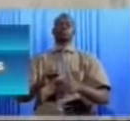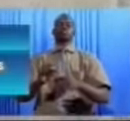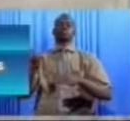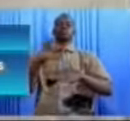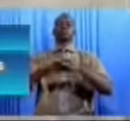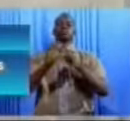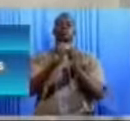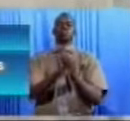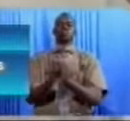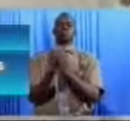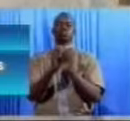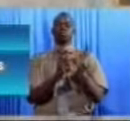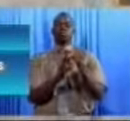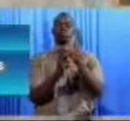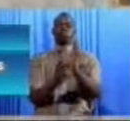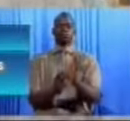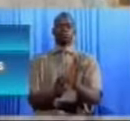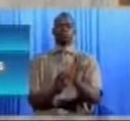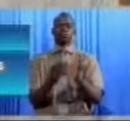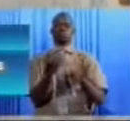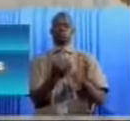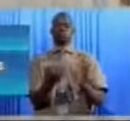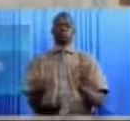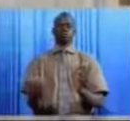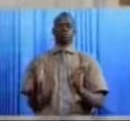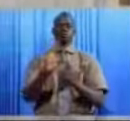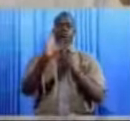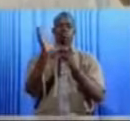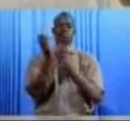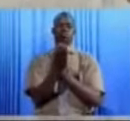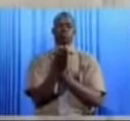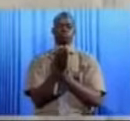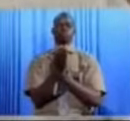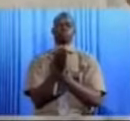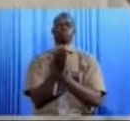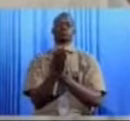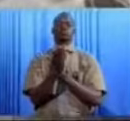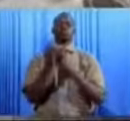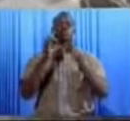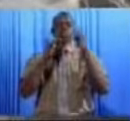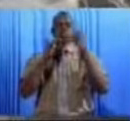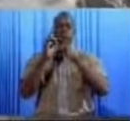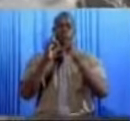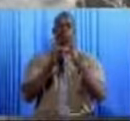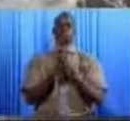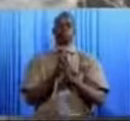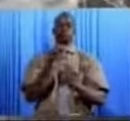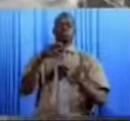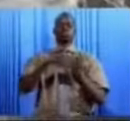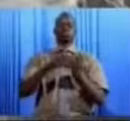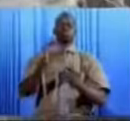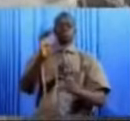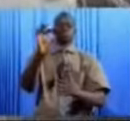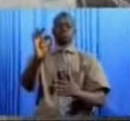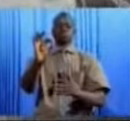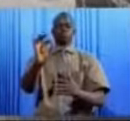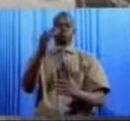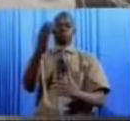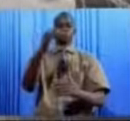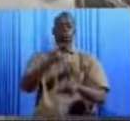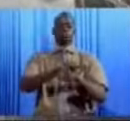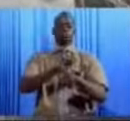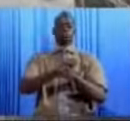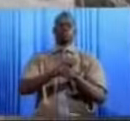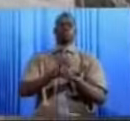nous présenter quand même des choses qui tue elle assez parlants en 2009 ces artistes de l'oubritenga